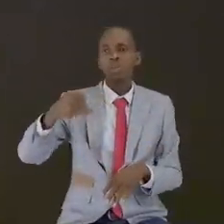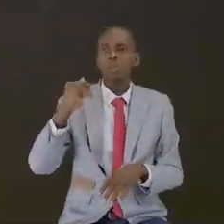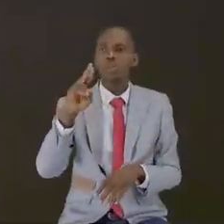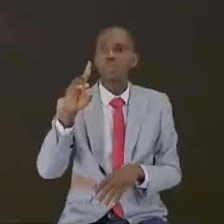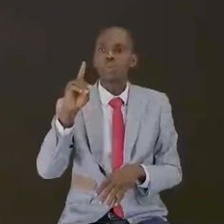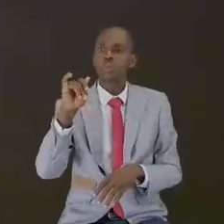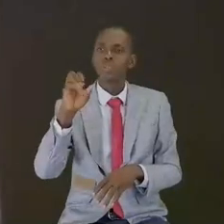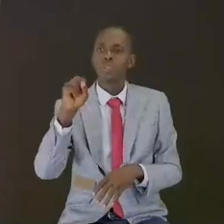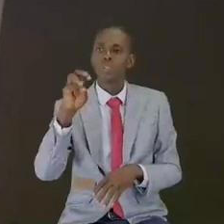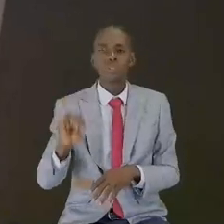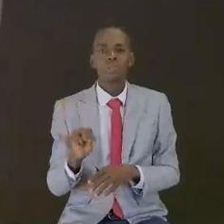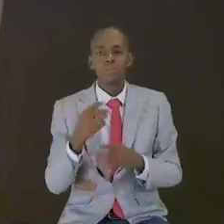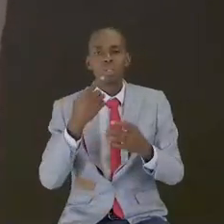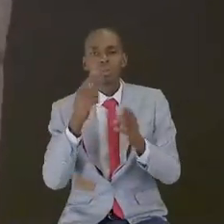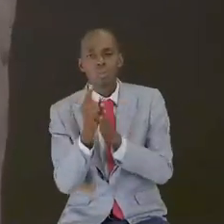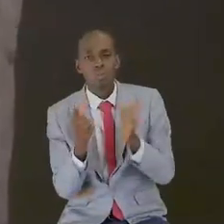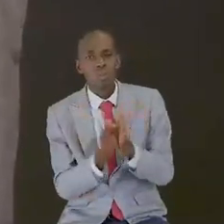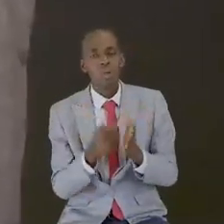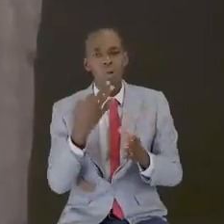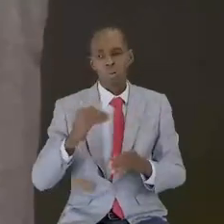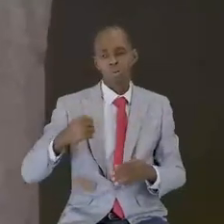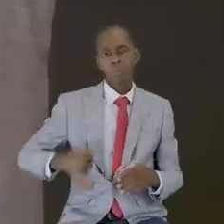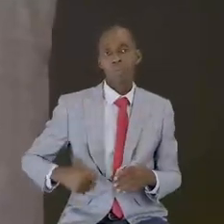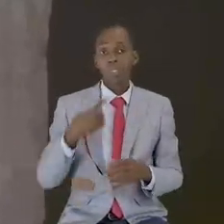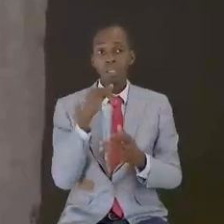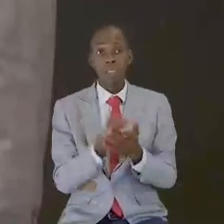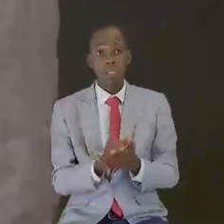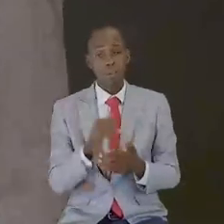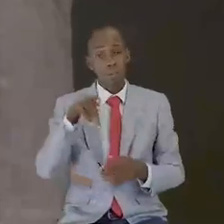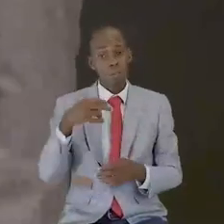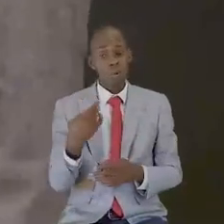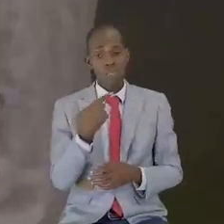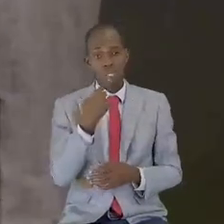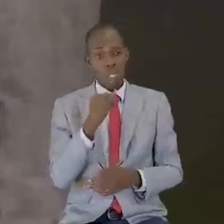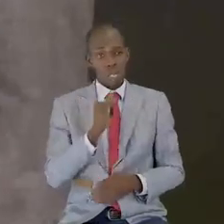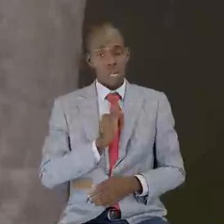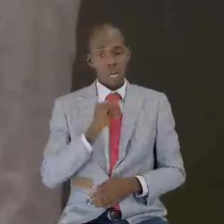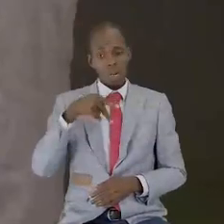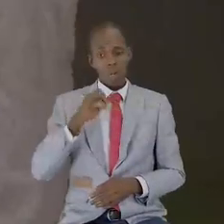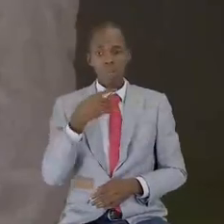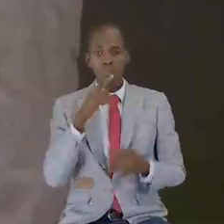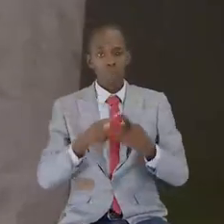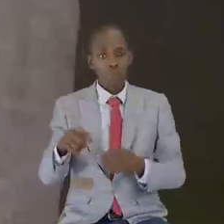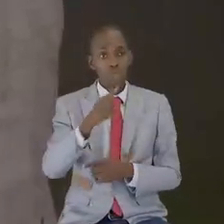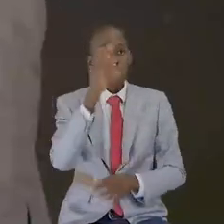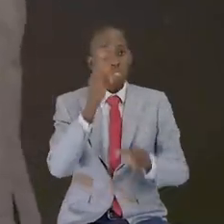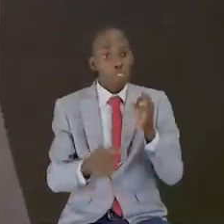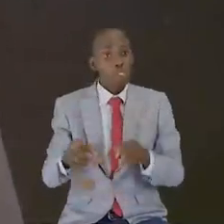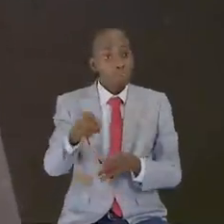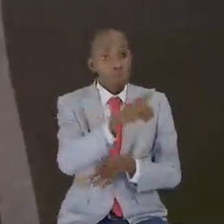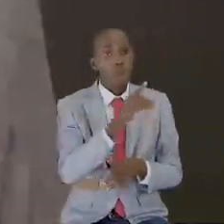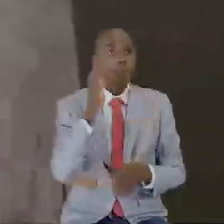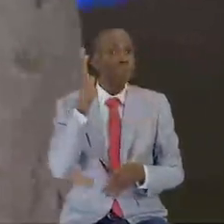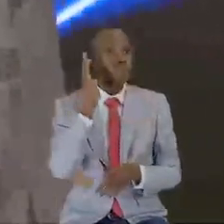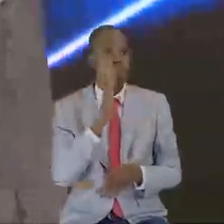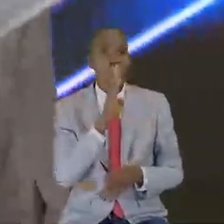pourquoi maintenant, il dit, moi Paul, je vous dis que si vous vous faites circoncire, Christ ne